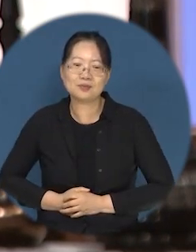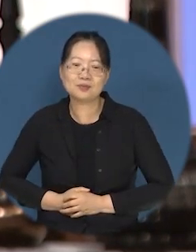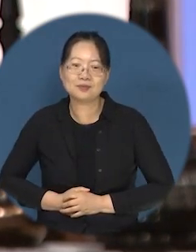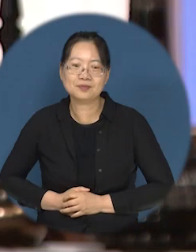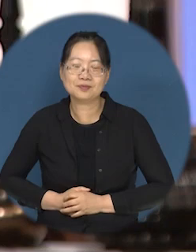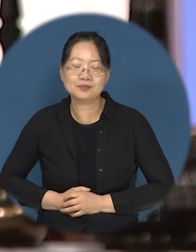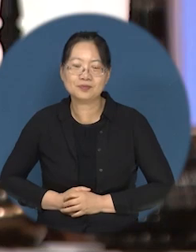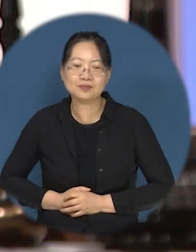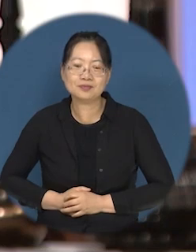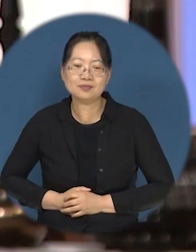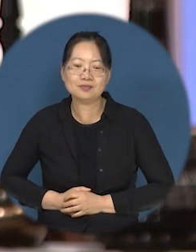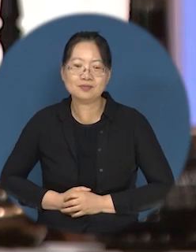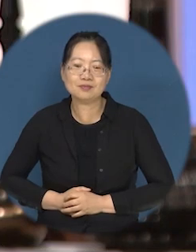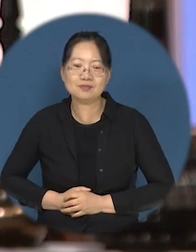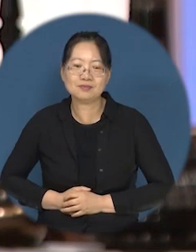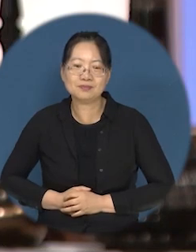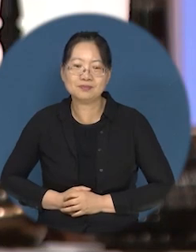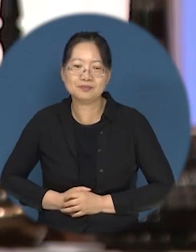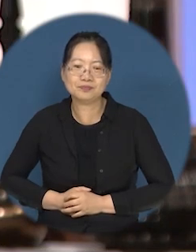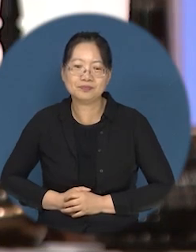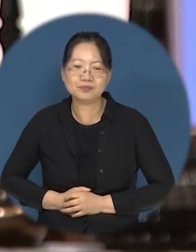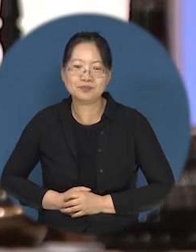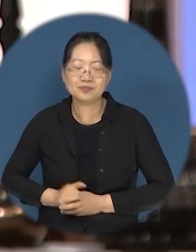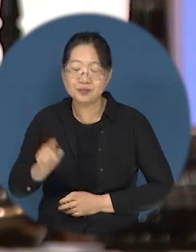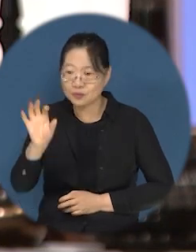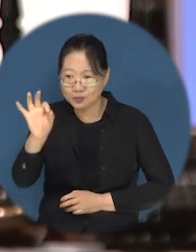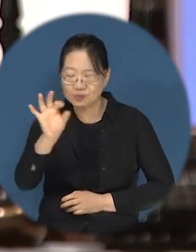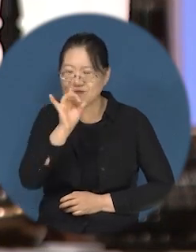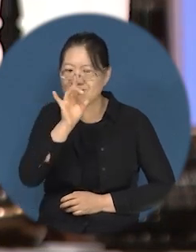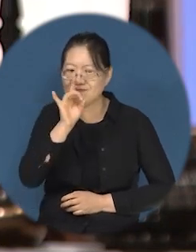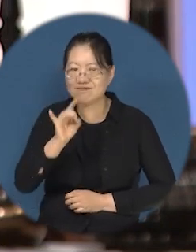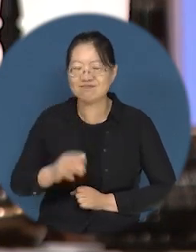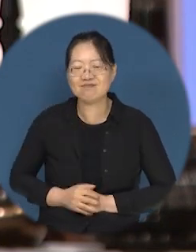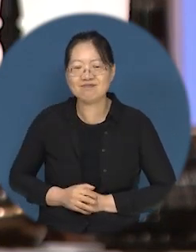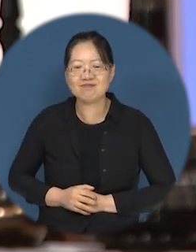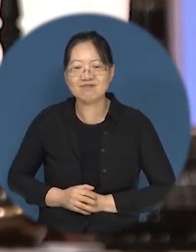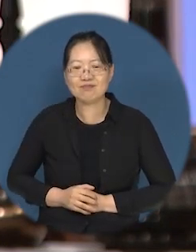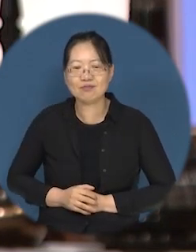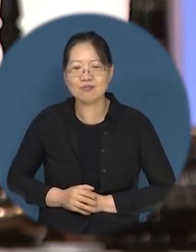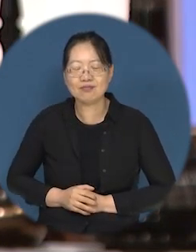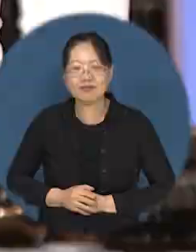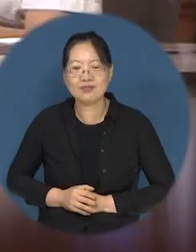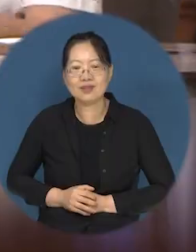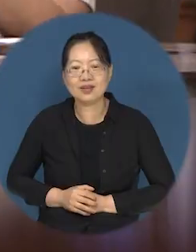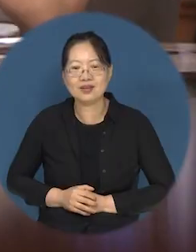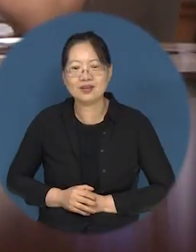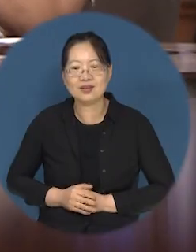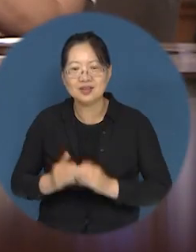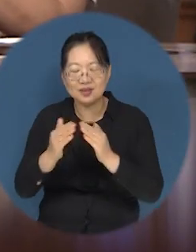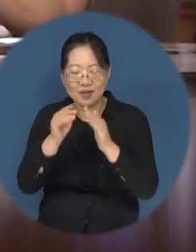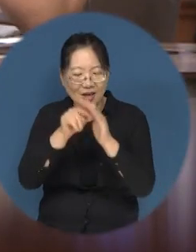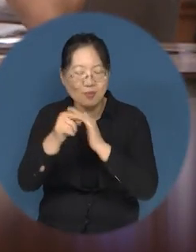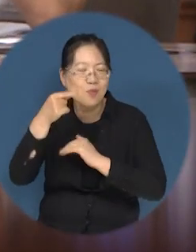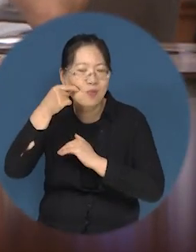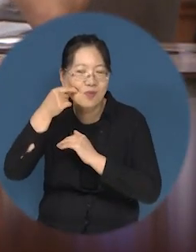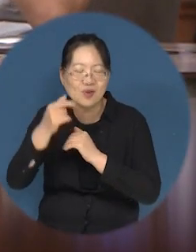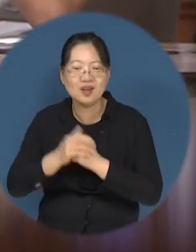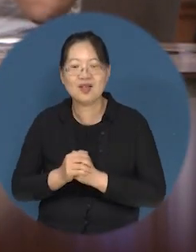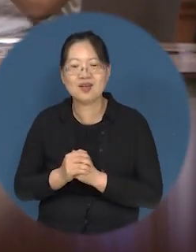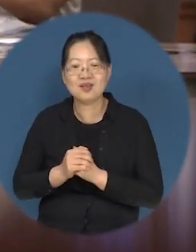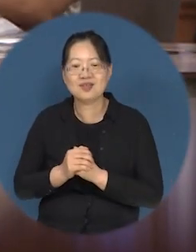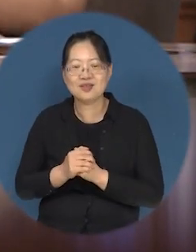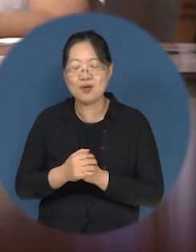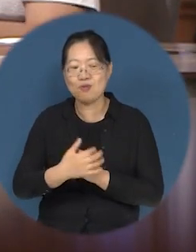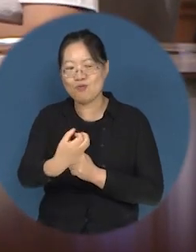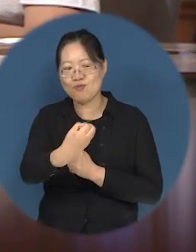해도 갔더니 그 돈으로는 안 된다고 부동산에서 이제 그러시길래 집을 가보지도 못하고요. 알겠습니다.